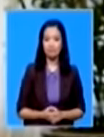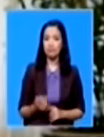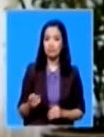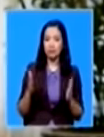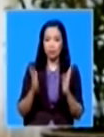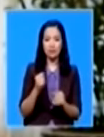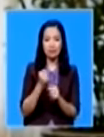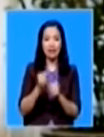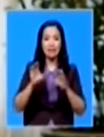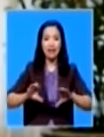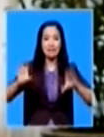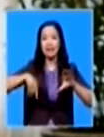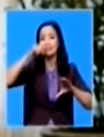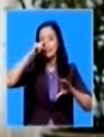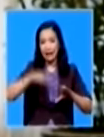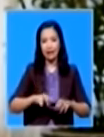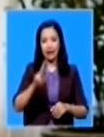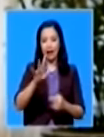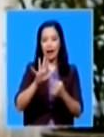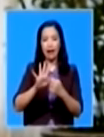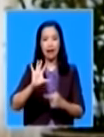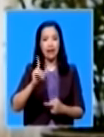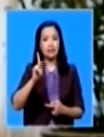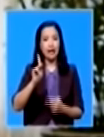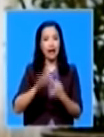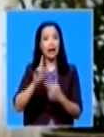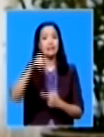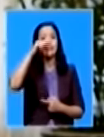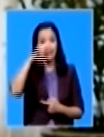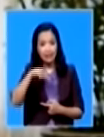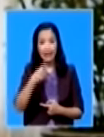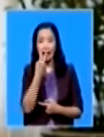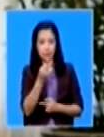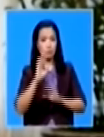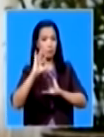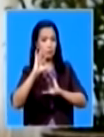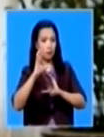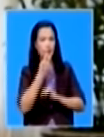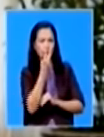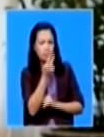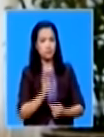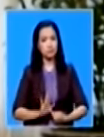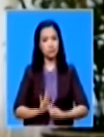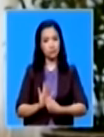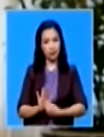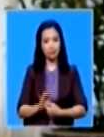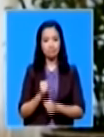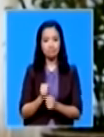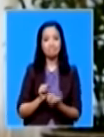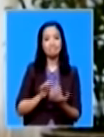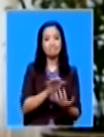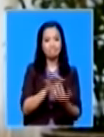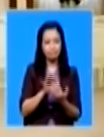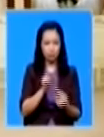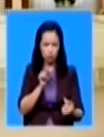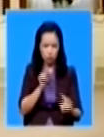ราชการไทยบ้างนะคะเพราะว่าเห็นในต่างประเทศหรือแม้แต่ในภาพยนตร์เองเนี่ยก็มีตัวอย่างให้เราเห็นเป็นลักษณะของการสื่อสารเฉพาะท